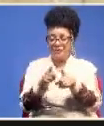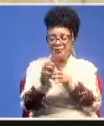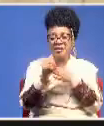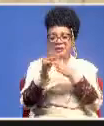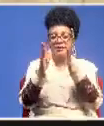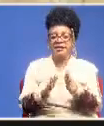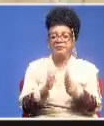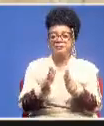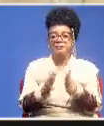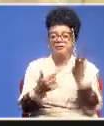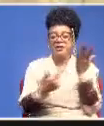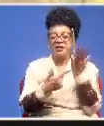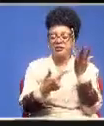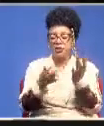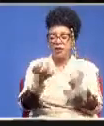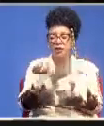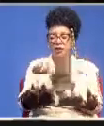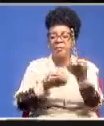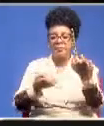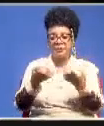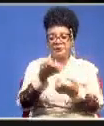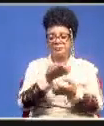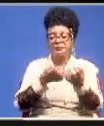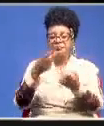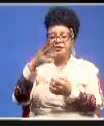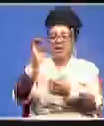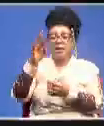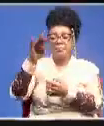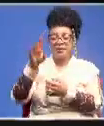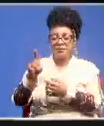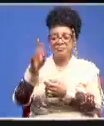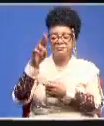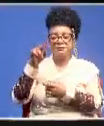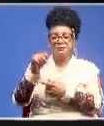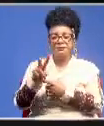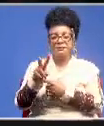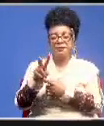a leader in the digital economy. Hemed